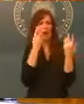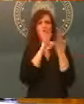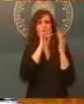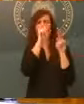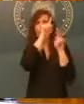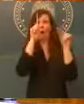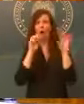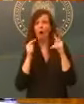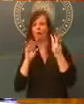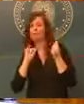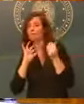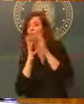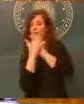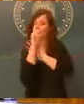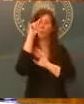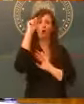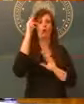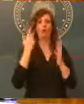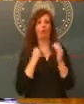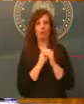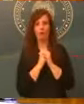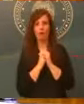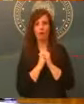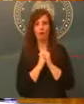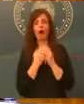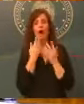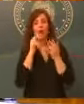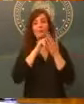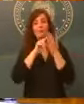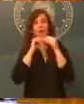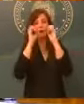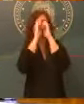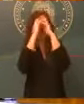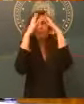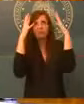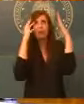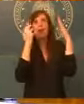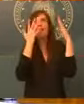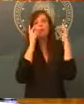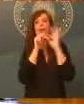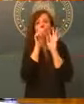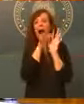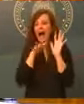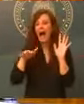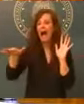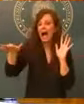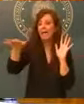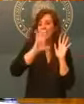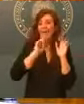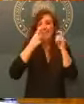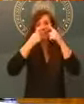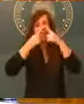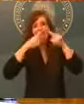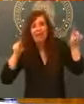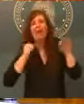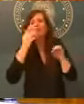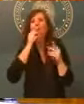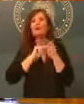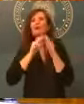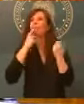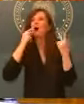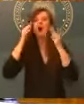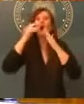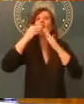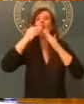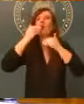la scuola che sogno io è quindi una scuola che ha ambienti di apprendimento diversi io voglio una scuola anche colorata non vi sembri banale quando